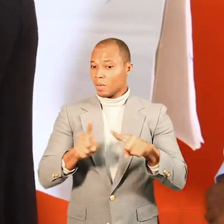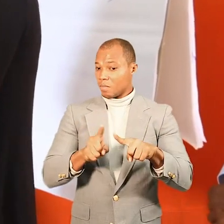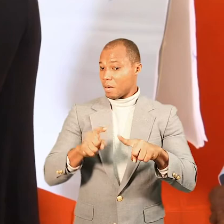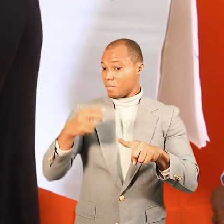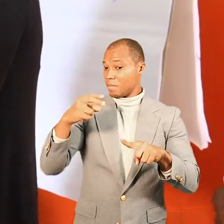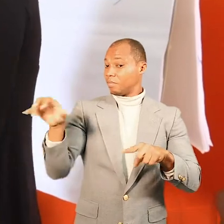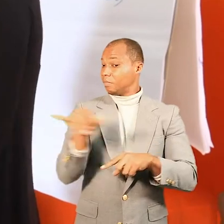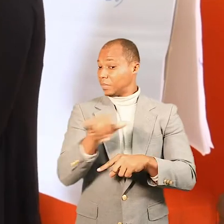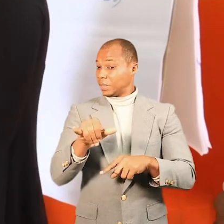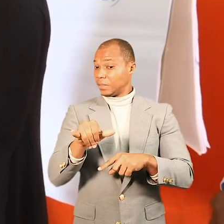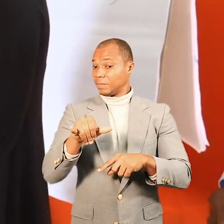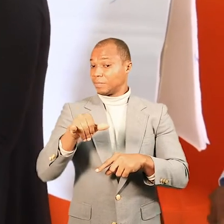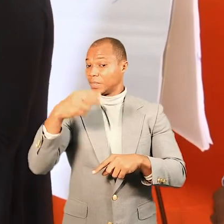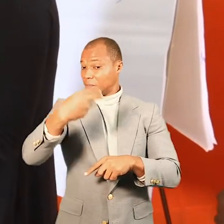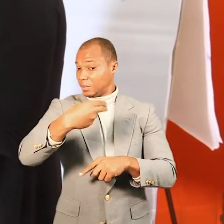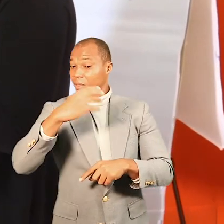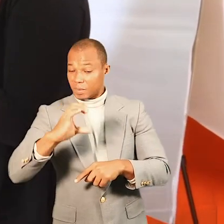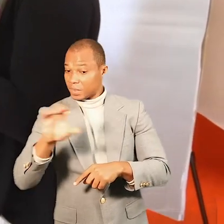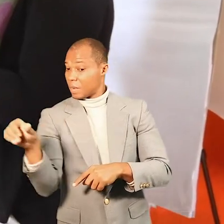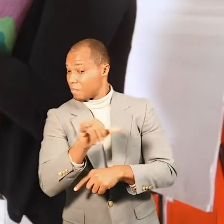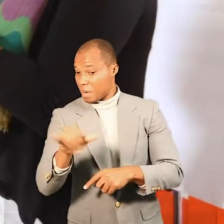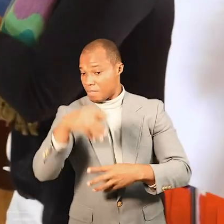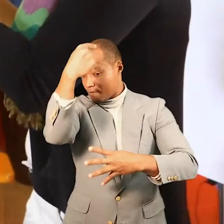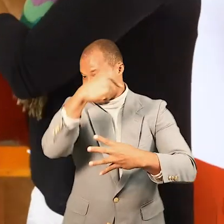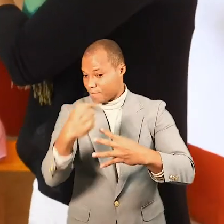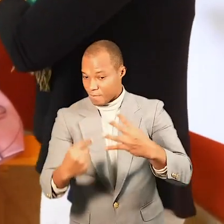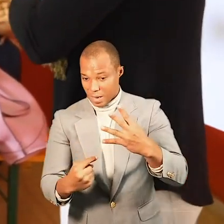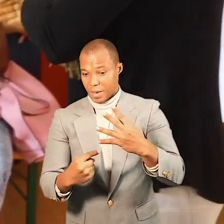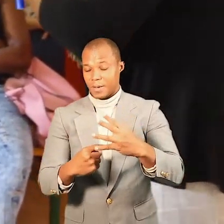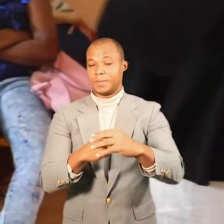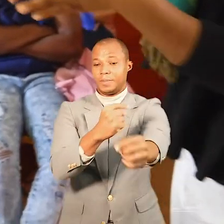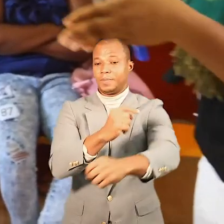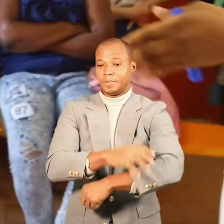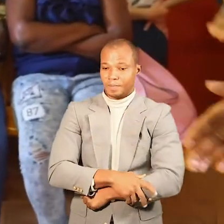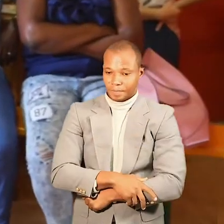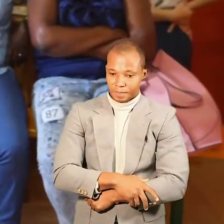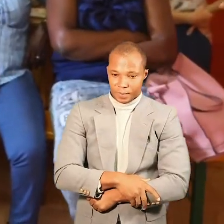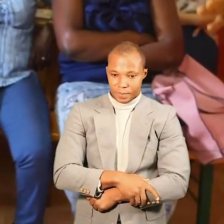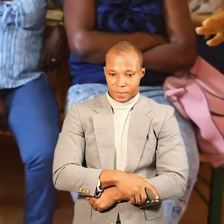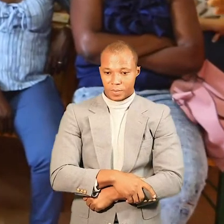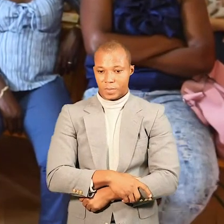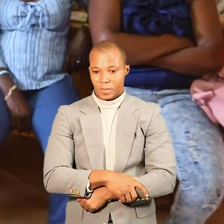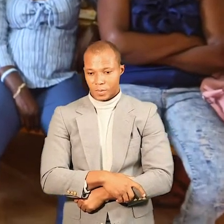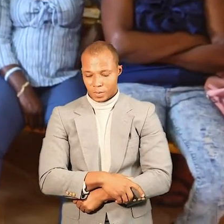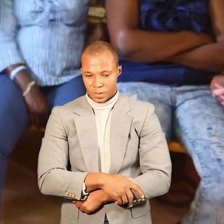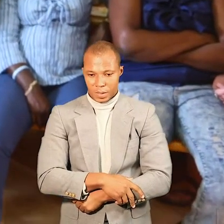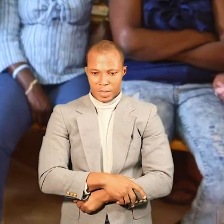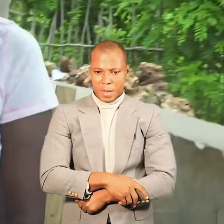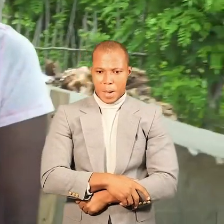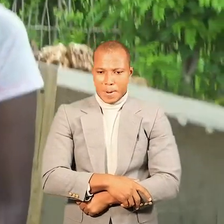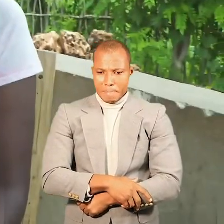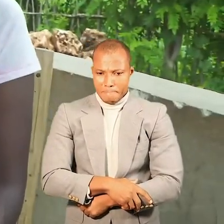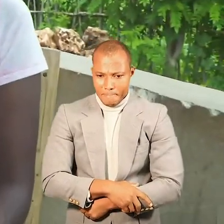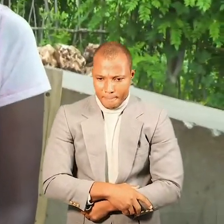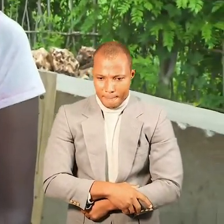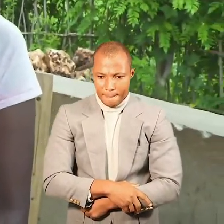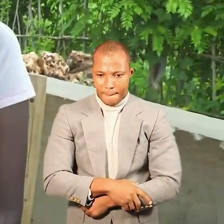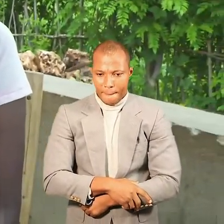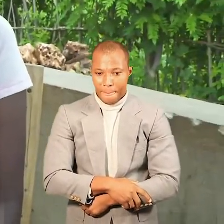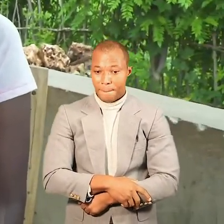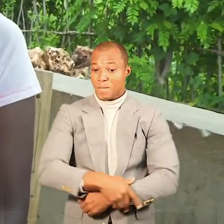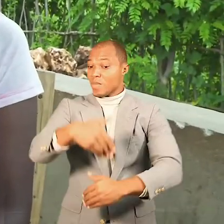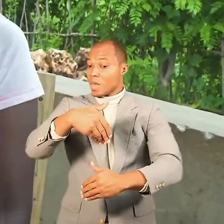pas marché. Même les handicapés, la situation va toujours même, Jean, bon, ça pue mal, bon, là, ça améliore. Quand on a fait là